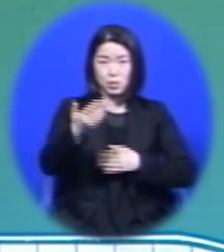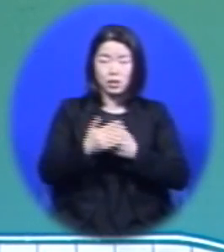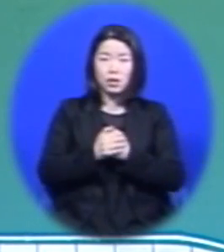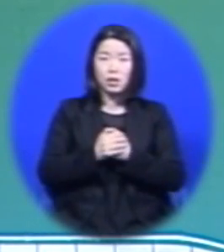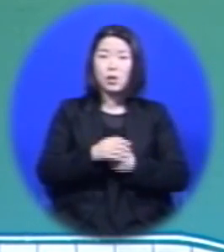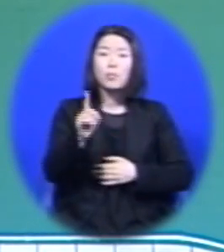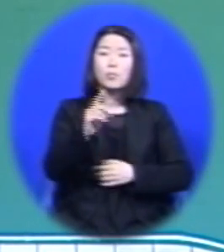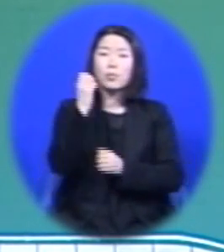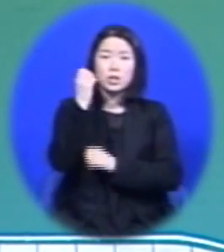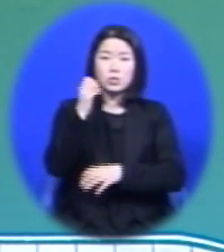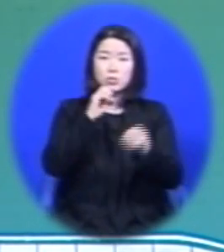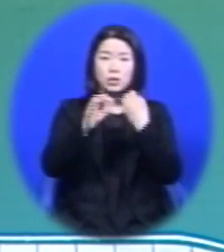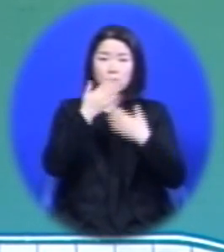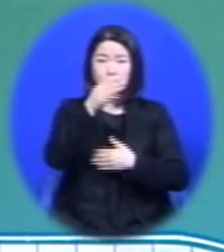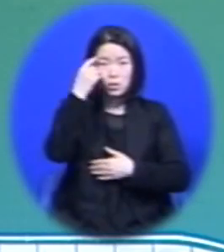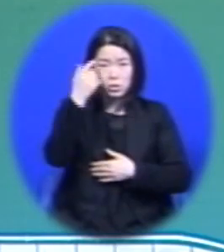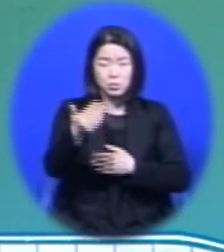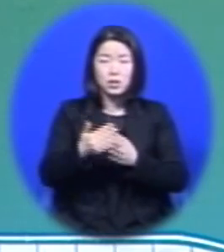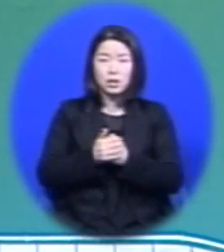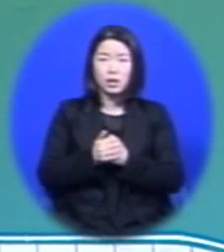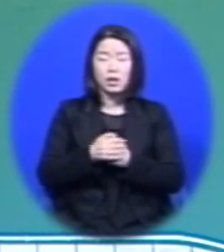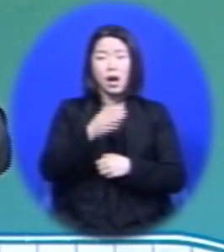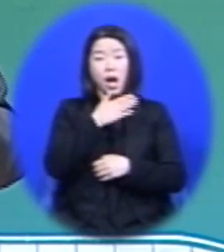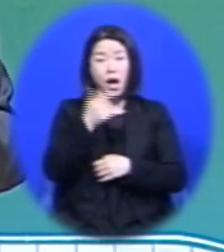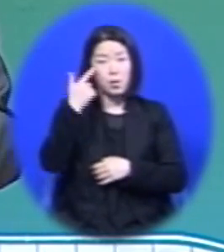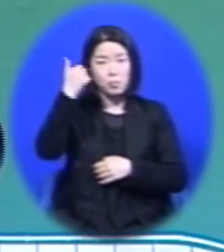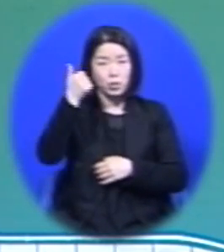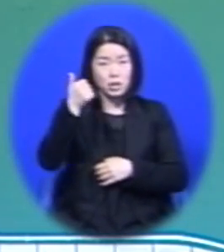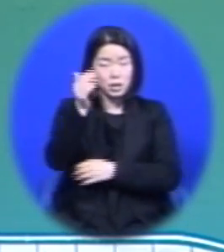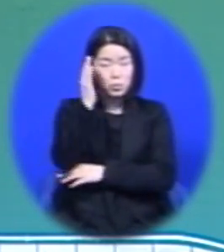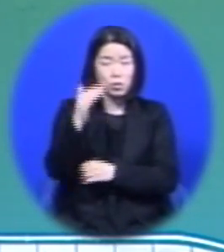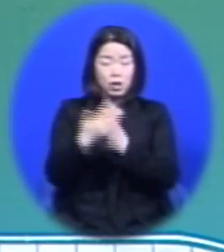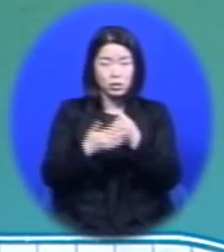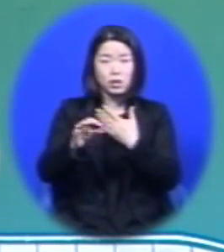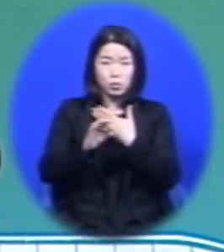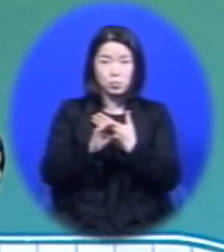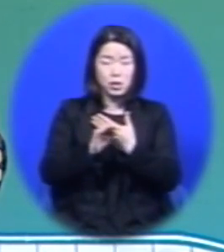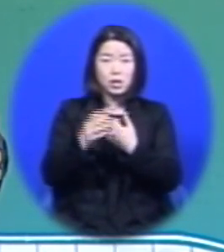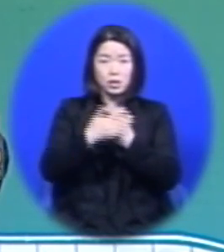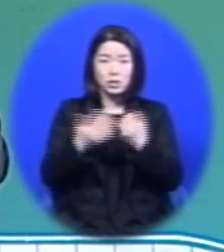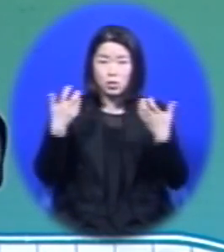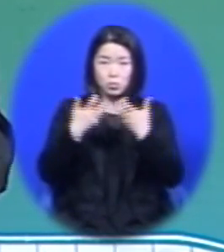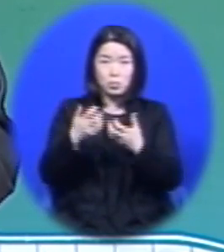무슨 기준으로 대답을 해야 되죠? 아, 목사님의 설교가 은혜로우면 은혜 충만한 것입니까?